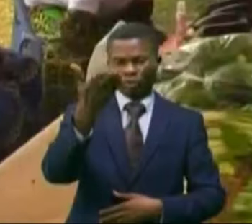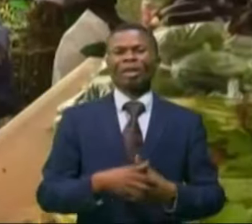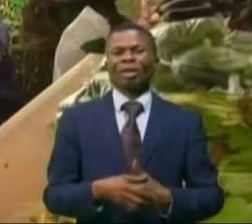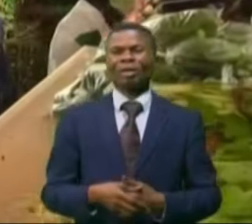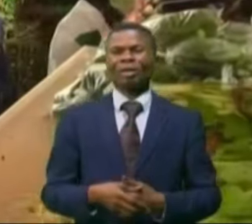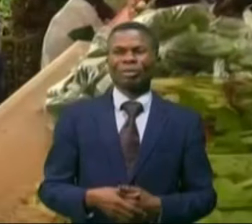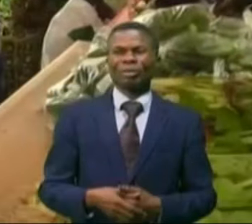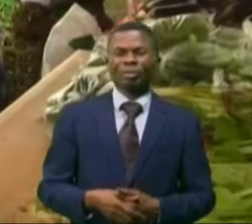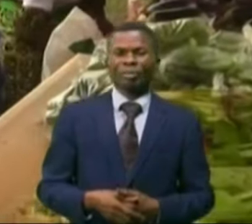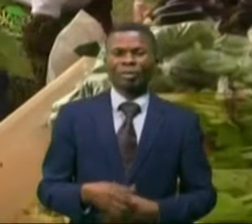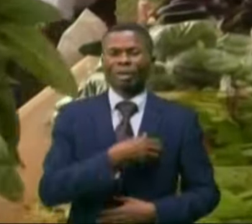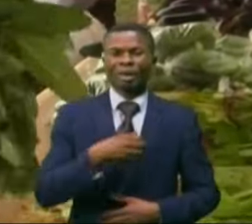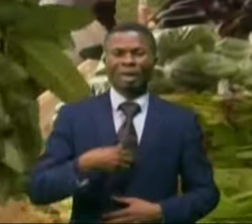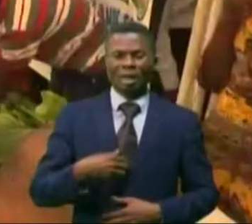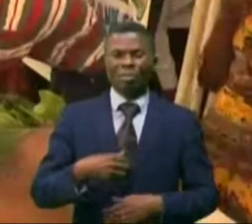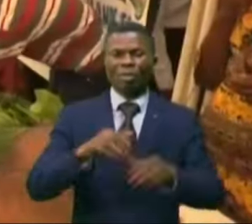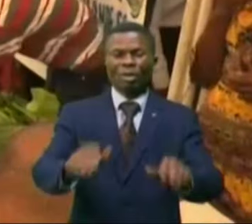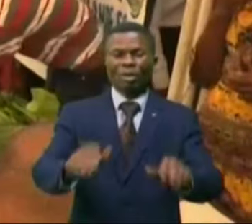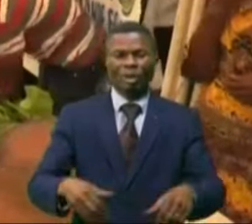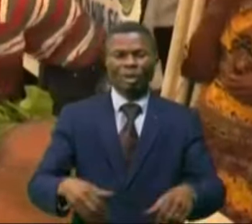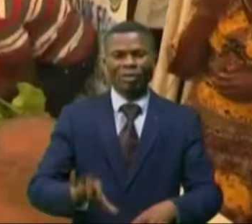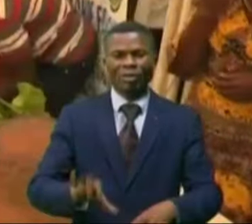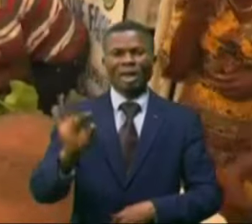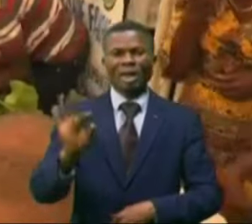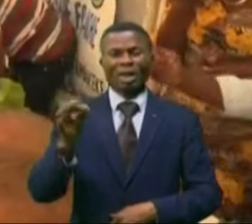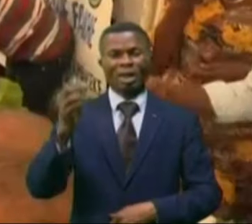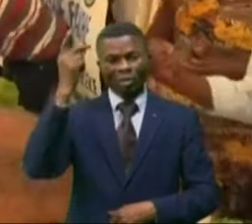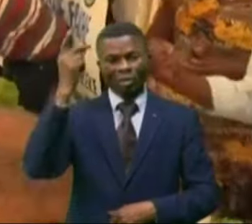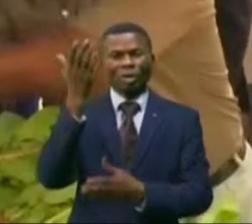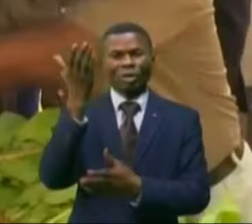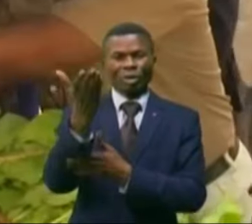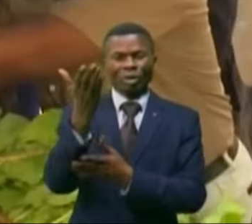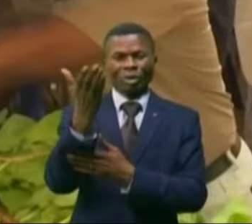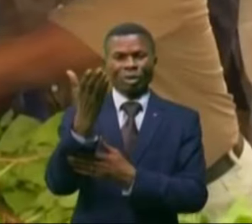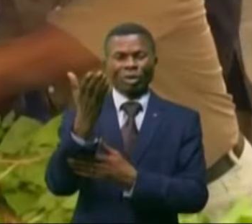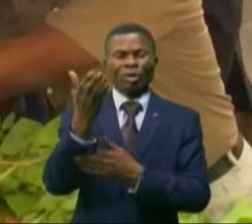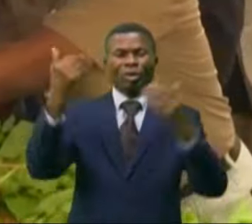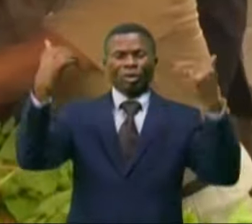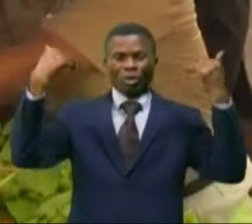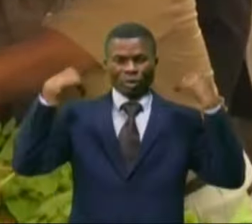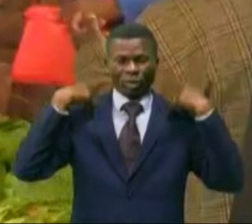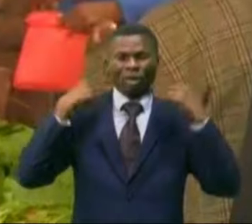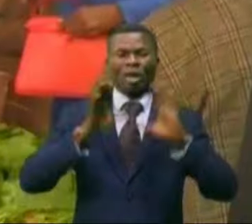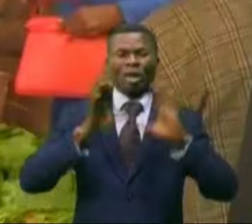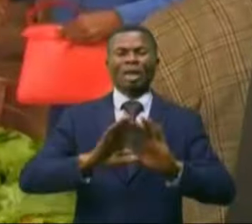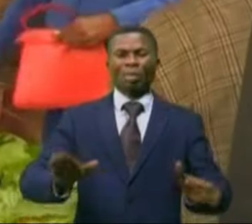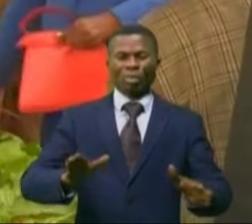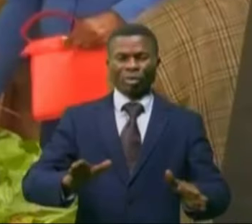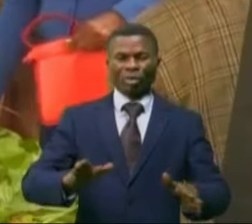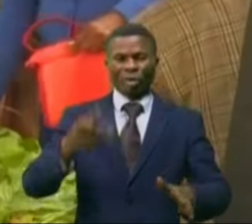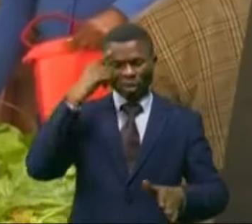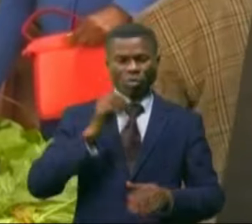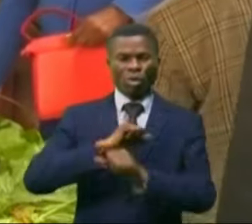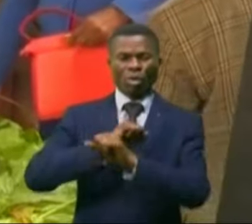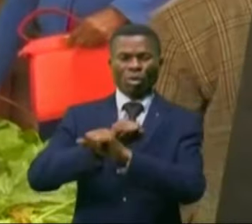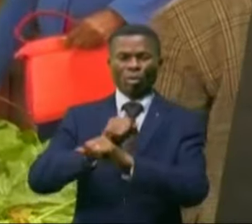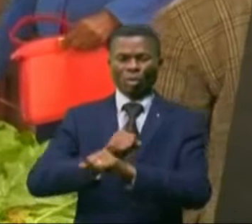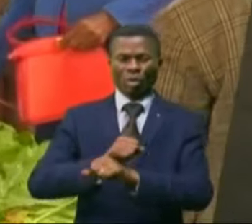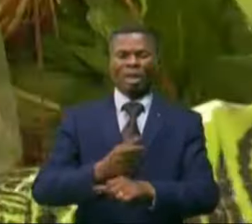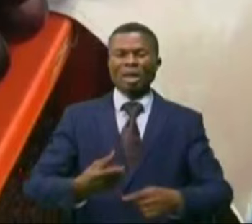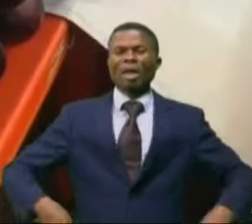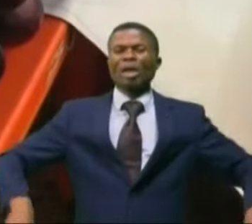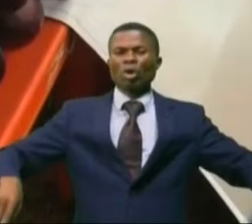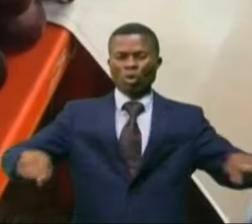Les maraîchères de Kinshasa ont adressé un plaidoyer à l'endroit des autorités compétentes pour la sécurisation de leurs